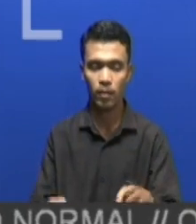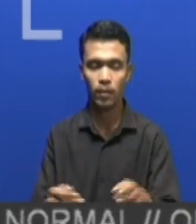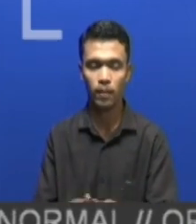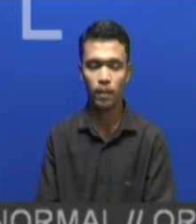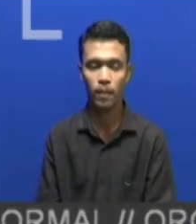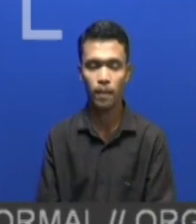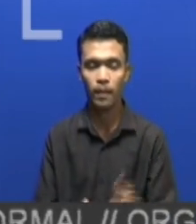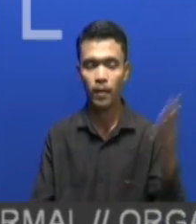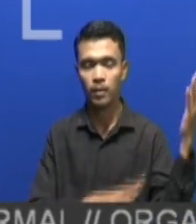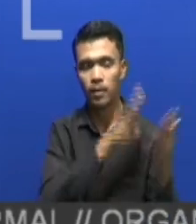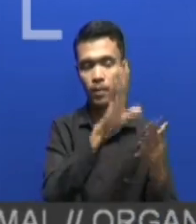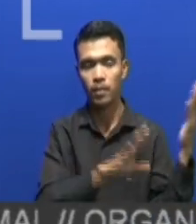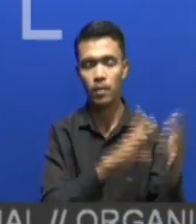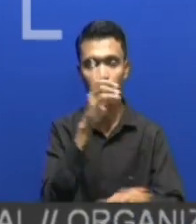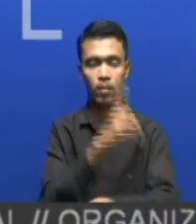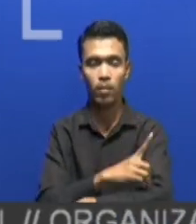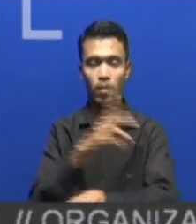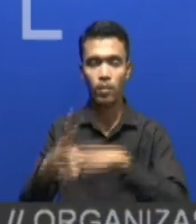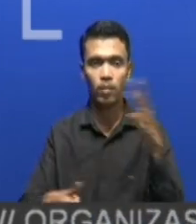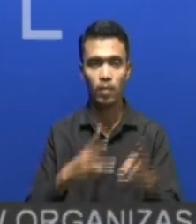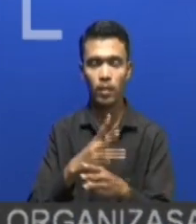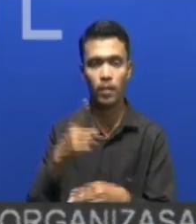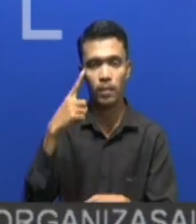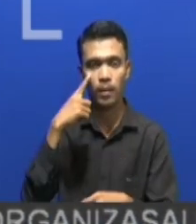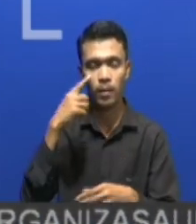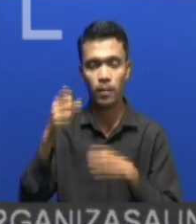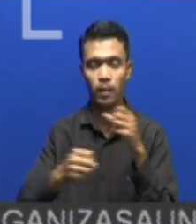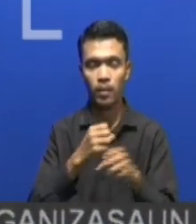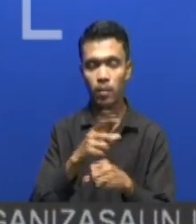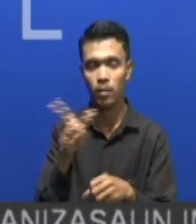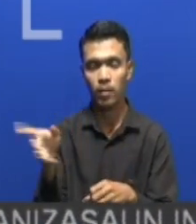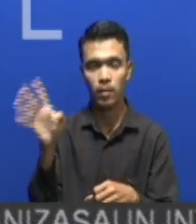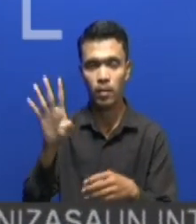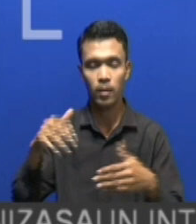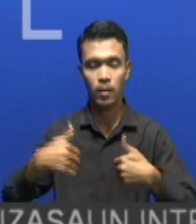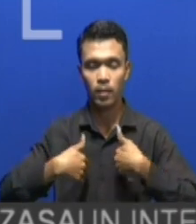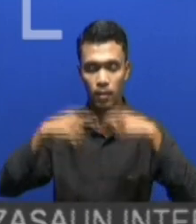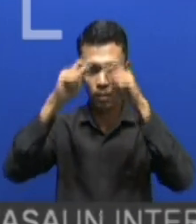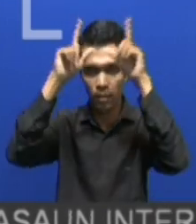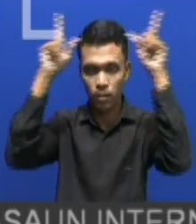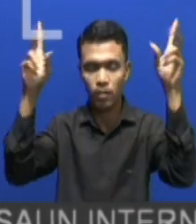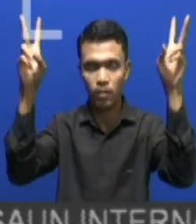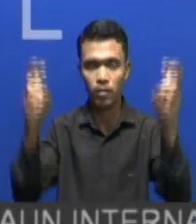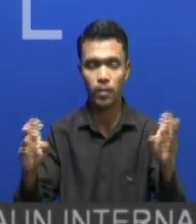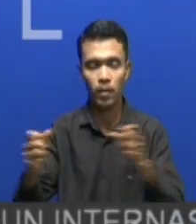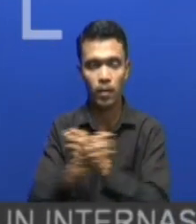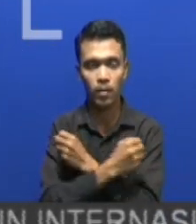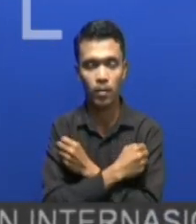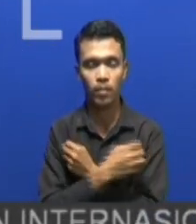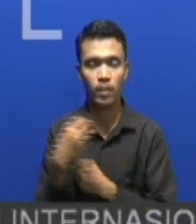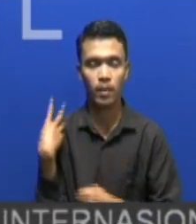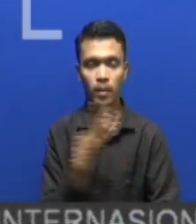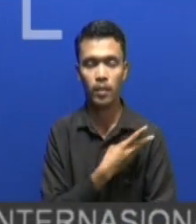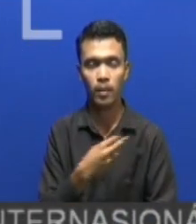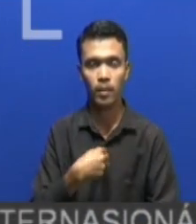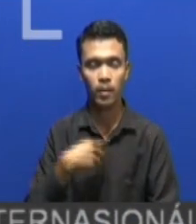Selebrasau lorong mundial matam badala Ruanulu Racing Hat iha Timor Leste. Hotema, hadomi itania matang, labarik sira